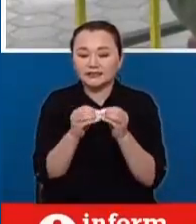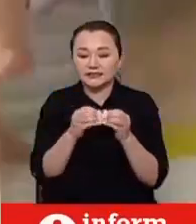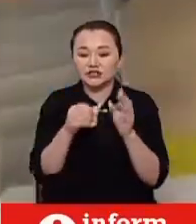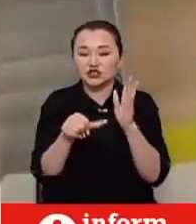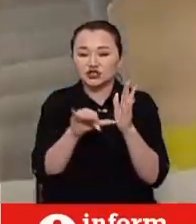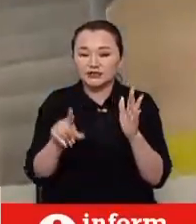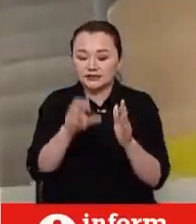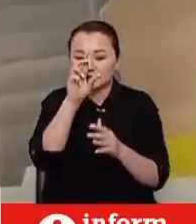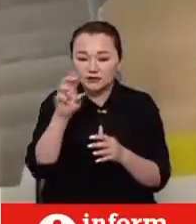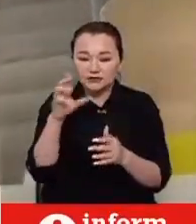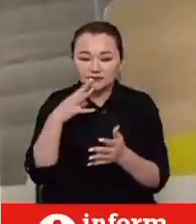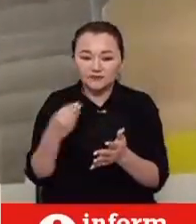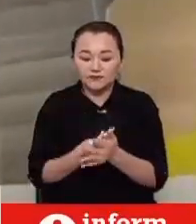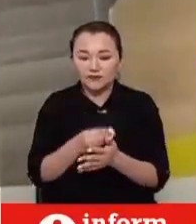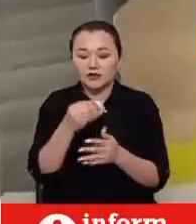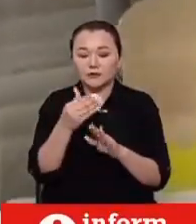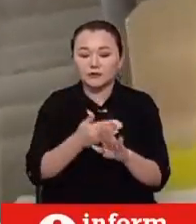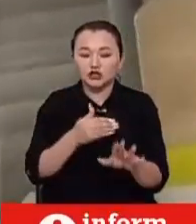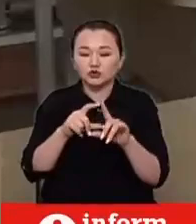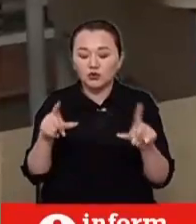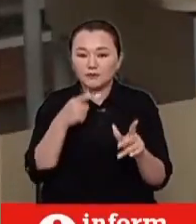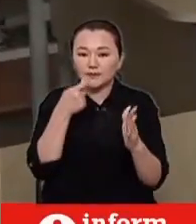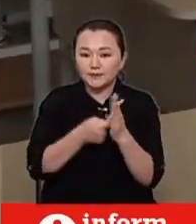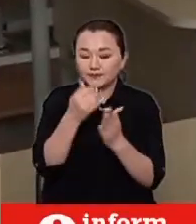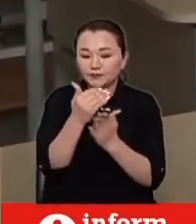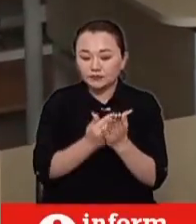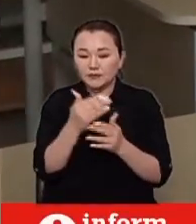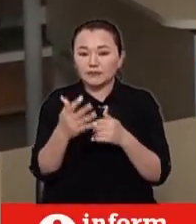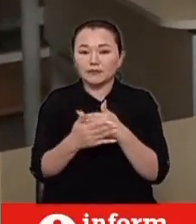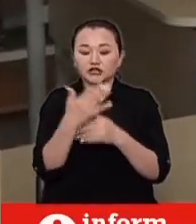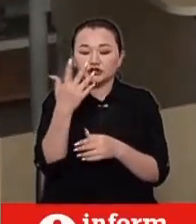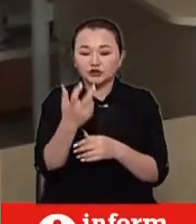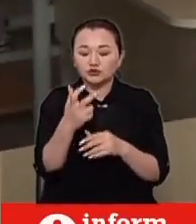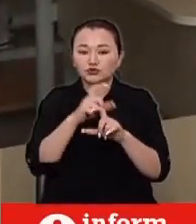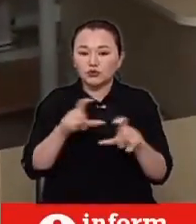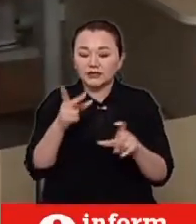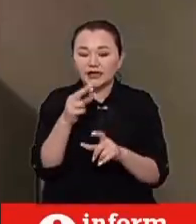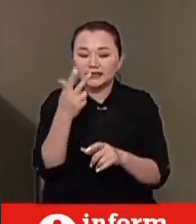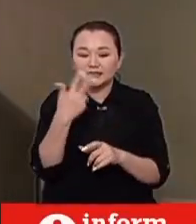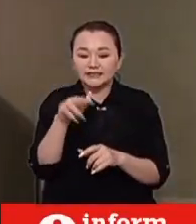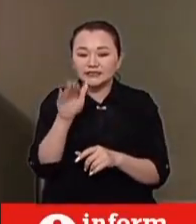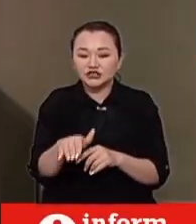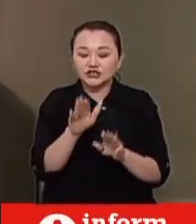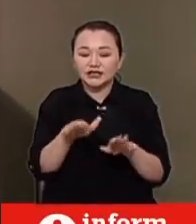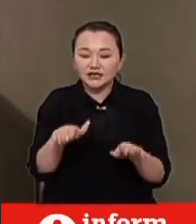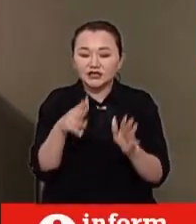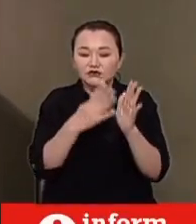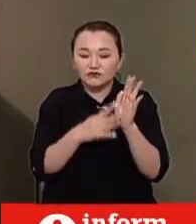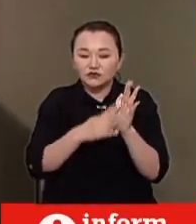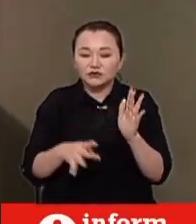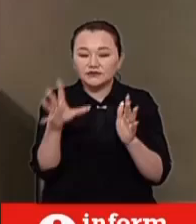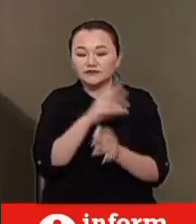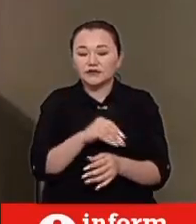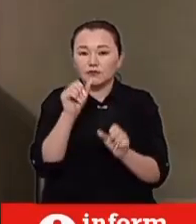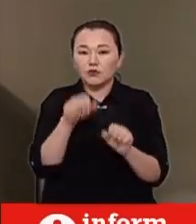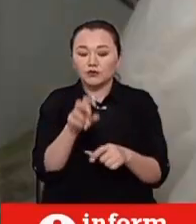из них государственные. Пришкольные лагеря с питанием будут почти в 300 школах для 30 тысяч детей. 90 тысяч школьников